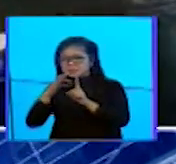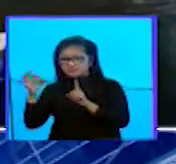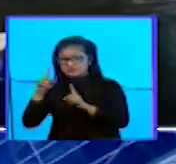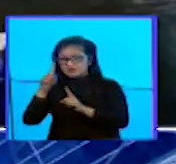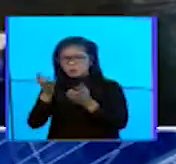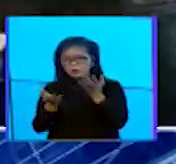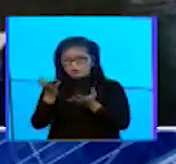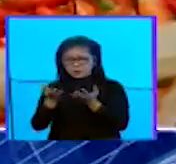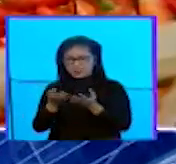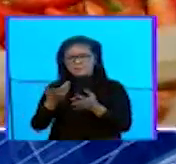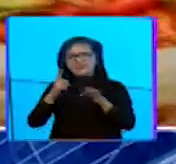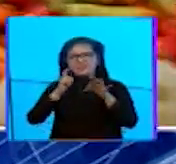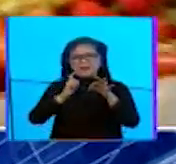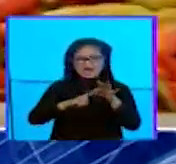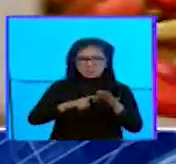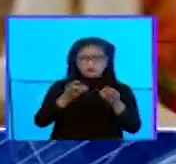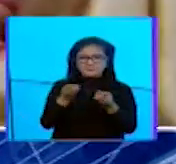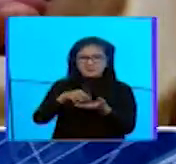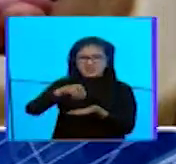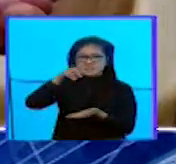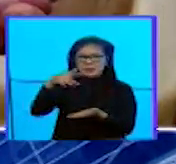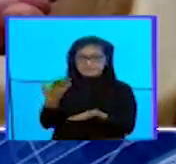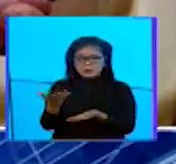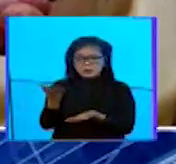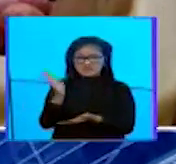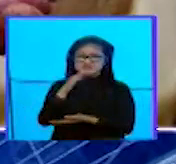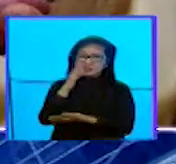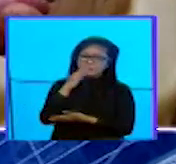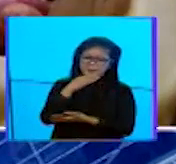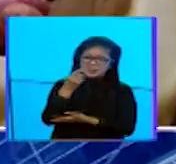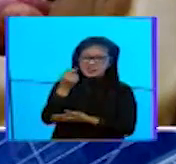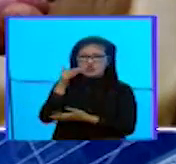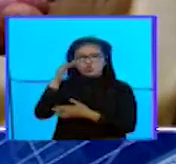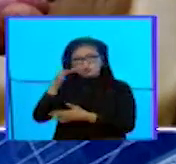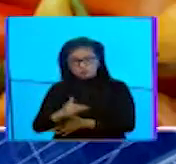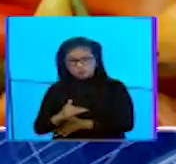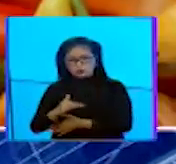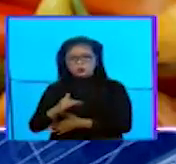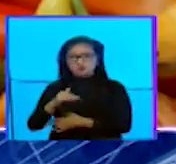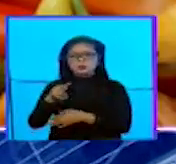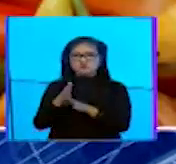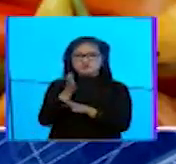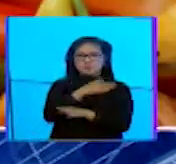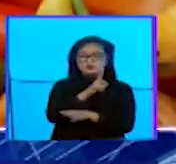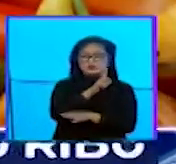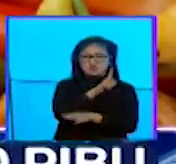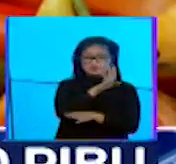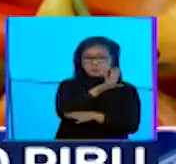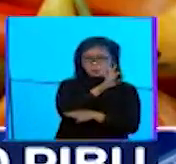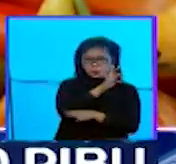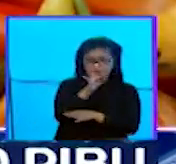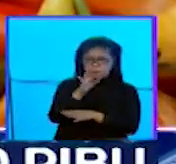tergantung dengan jenisnya. Dan juga malah harga cabai mengalami penurunan dari yang tadinya mencapai Rp140.000 per